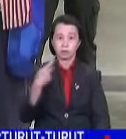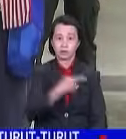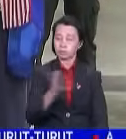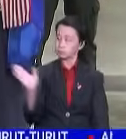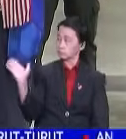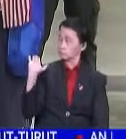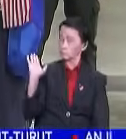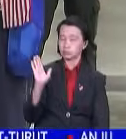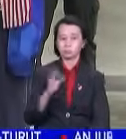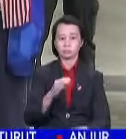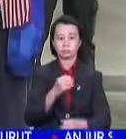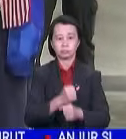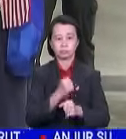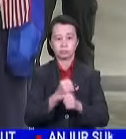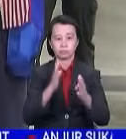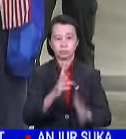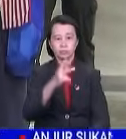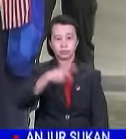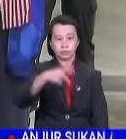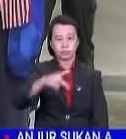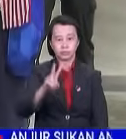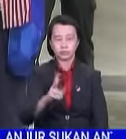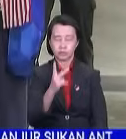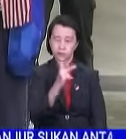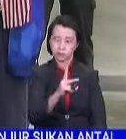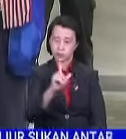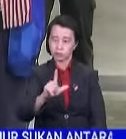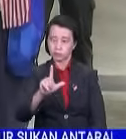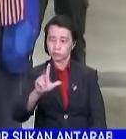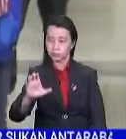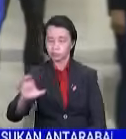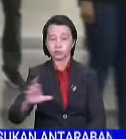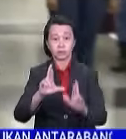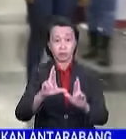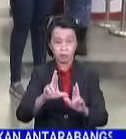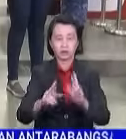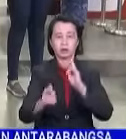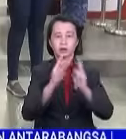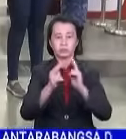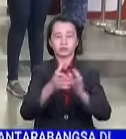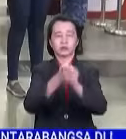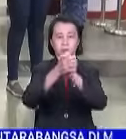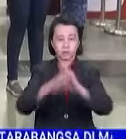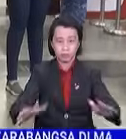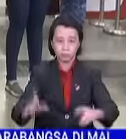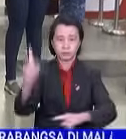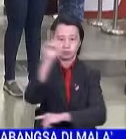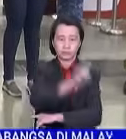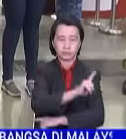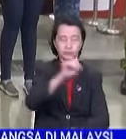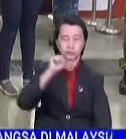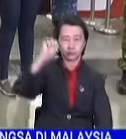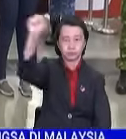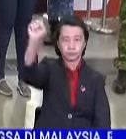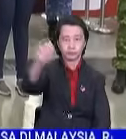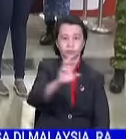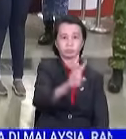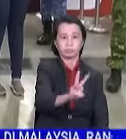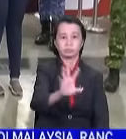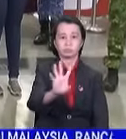petugas bukan kesehatan pvc ini mengucapkan selamat hari kebangsaan